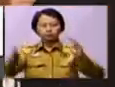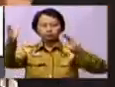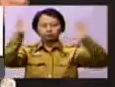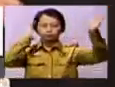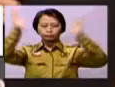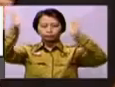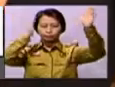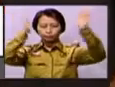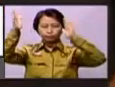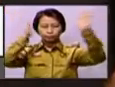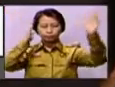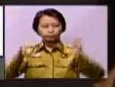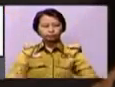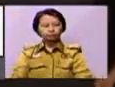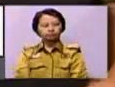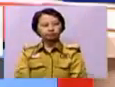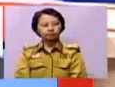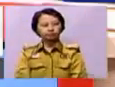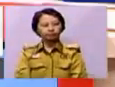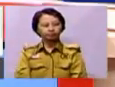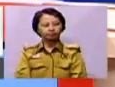Malaysia!